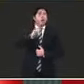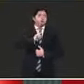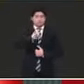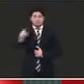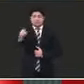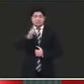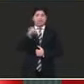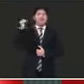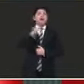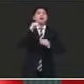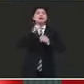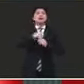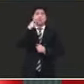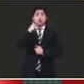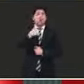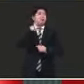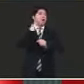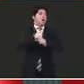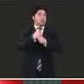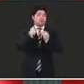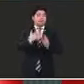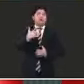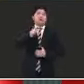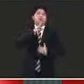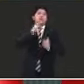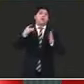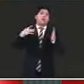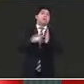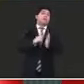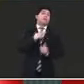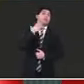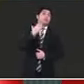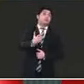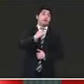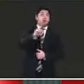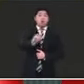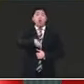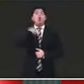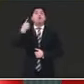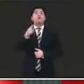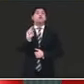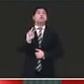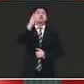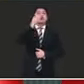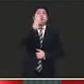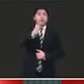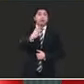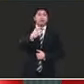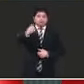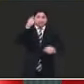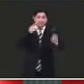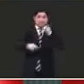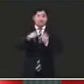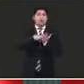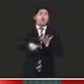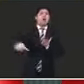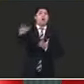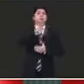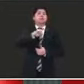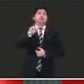gelebilmesini temin etmeye hedefliyoruz bir diğer müjdemiz esnaf ve